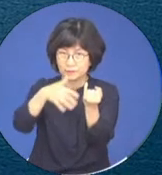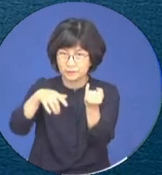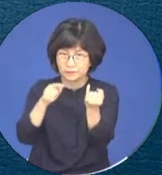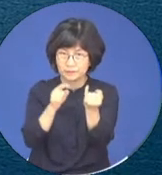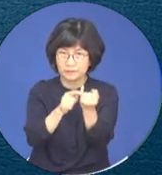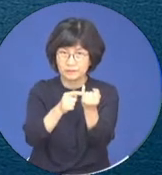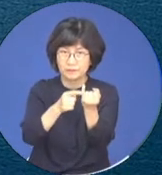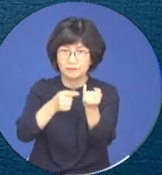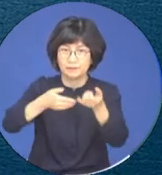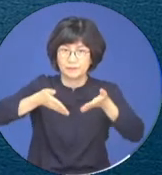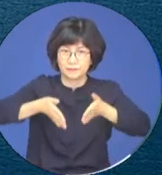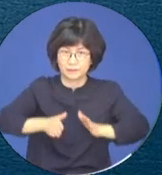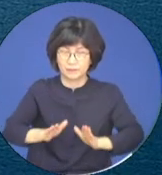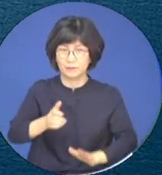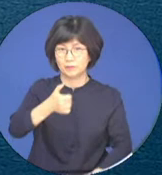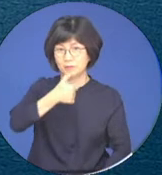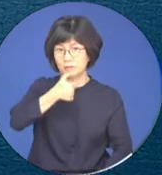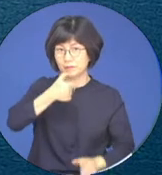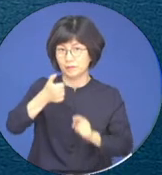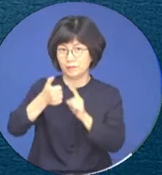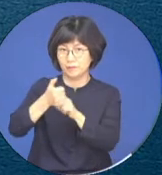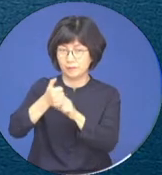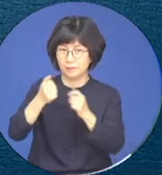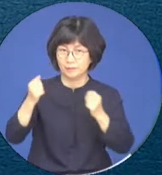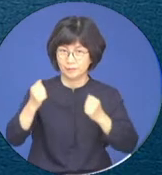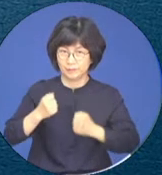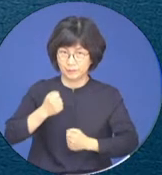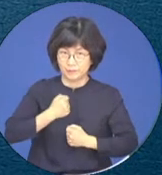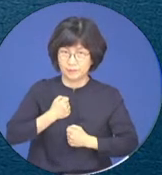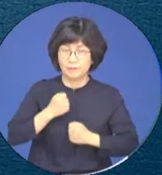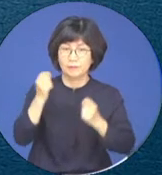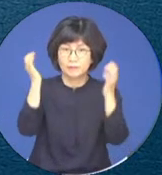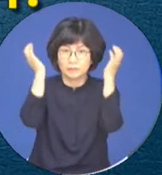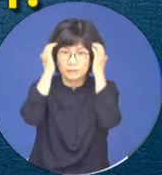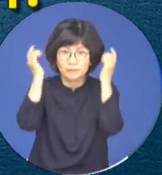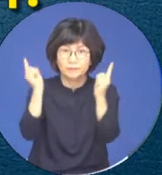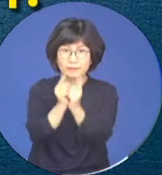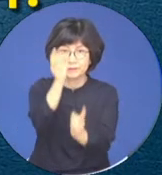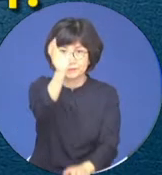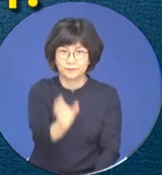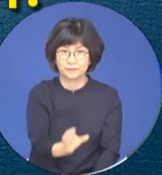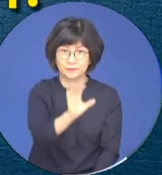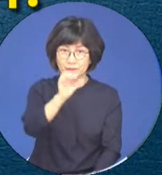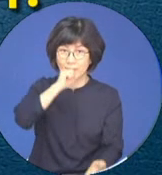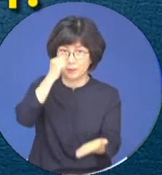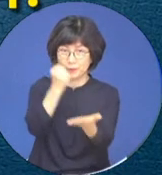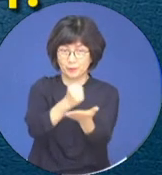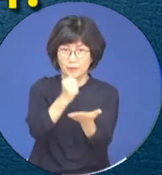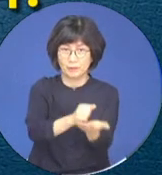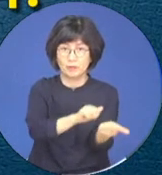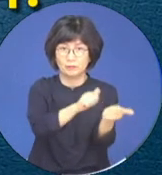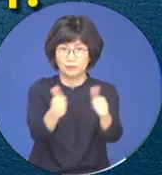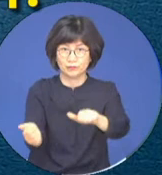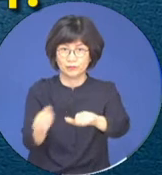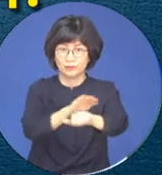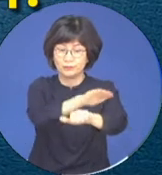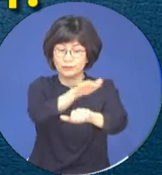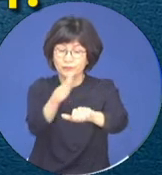동정녀 마리아에게 나시고 본디오 빌라도에게 고난을 받사 십자가에 못 박혀